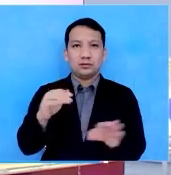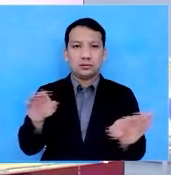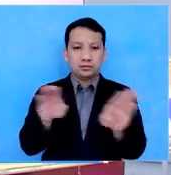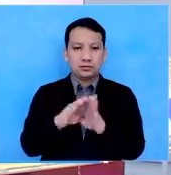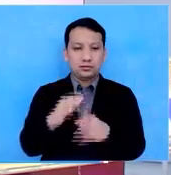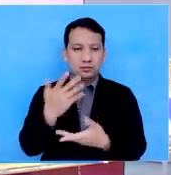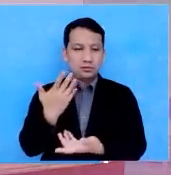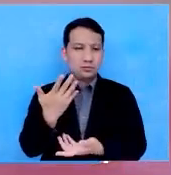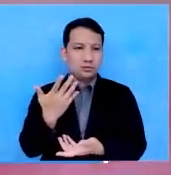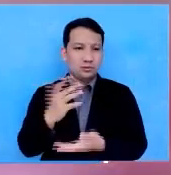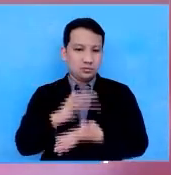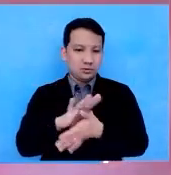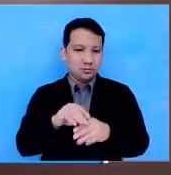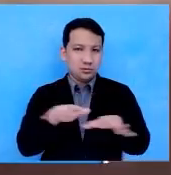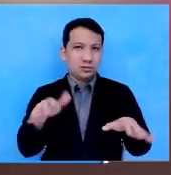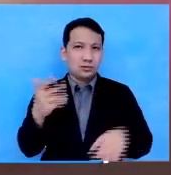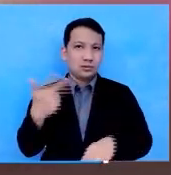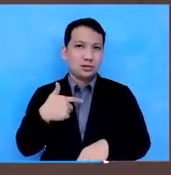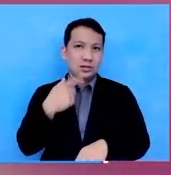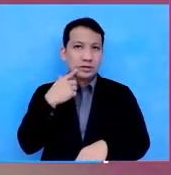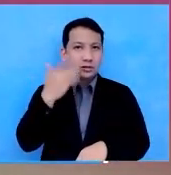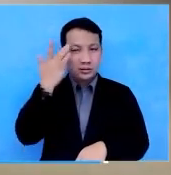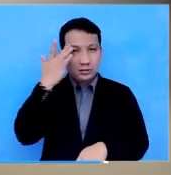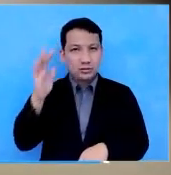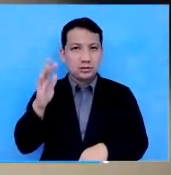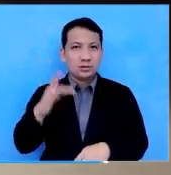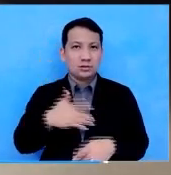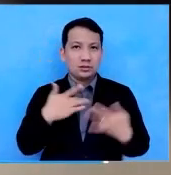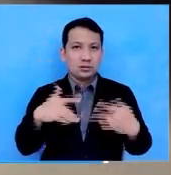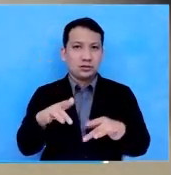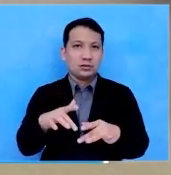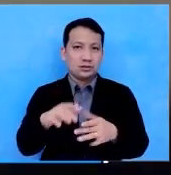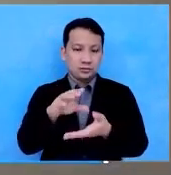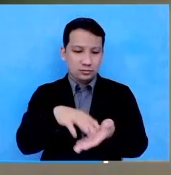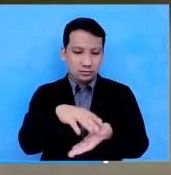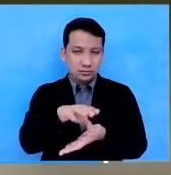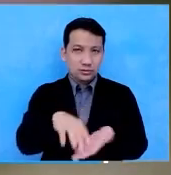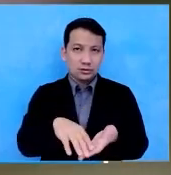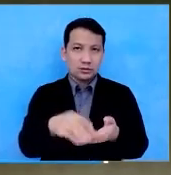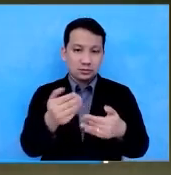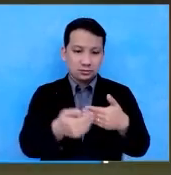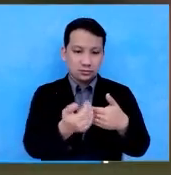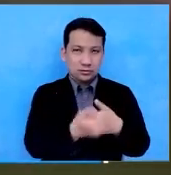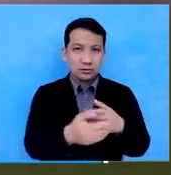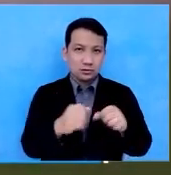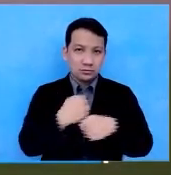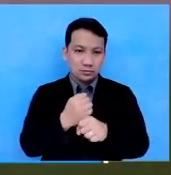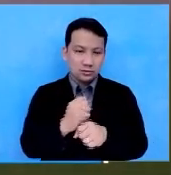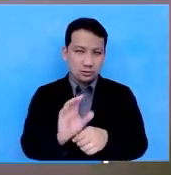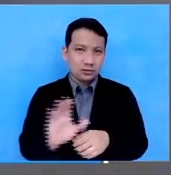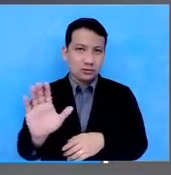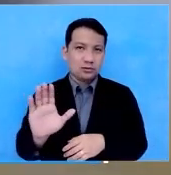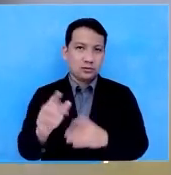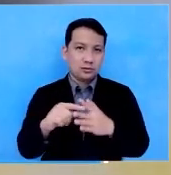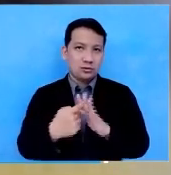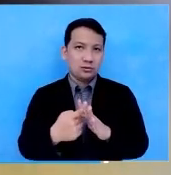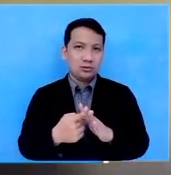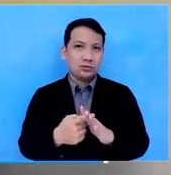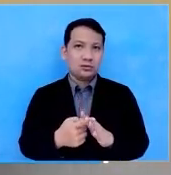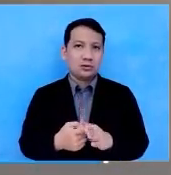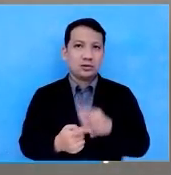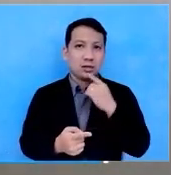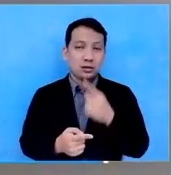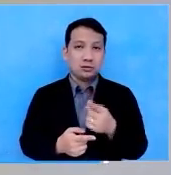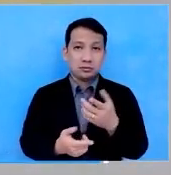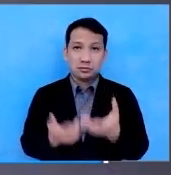magawa ngayon na, hindi ako mapakali. So kailangan po yung passion ko into cakes, tas baking, ay magawa ko pa rin. And na-discover ko na hindi lang po